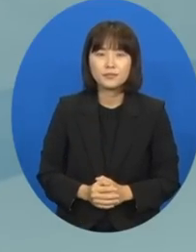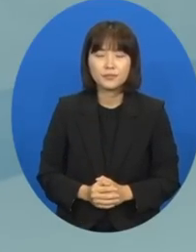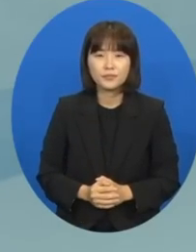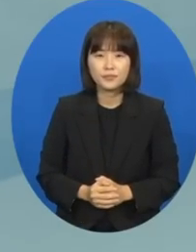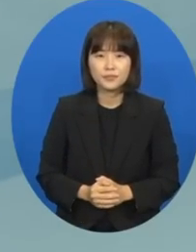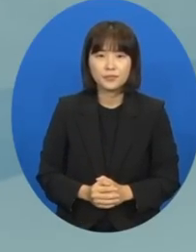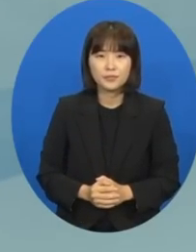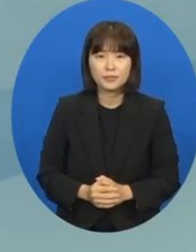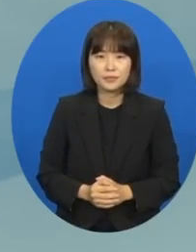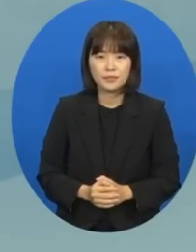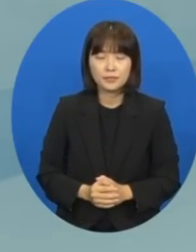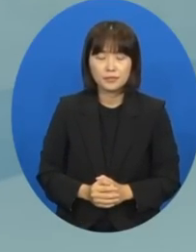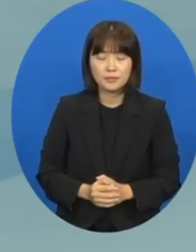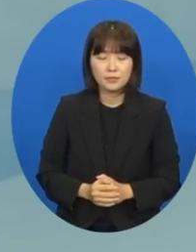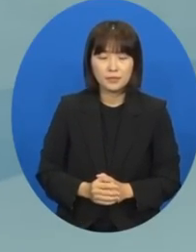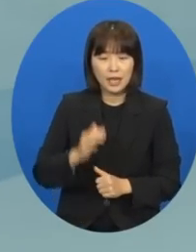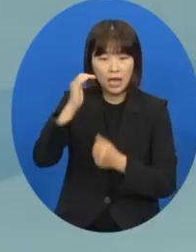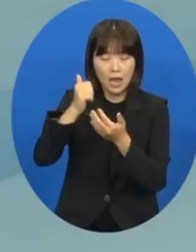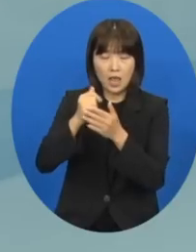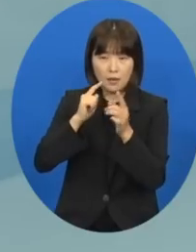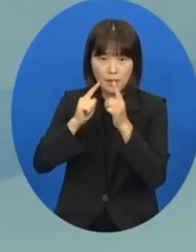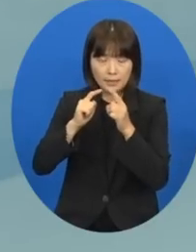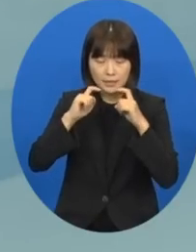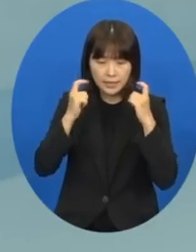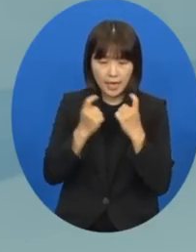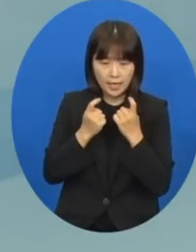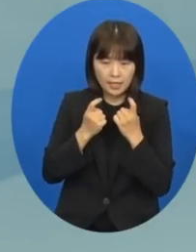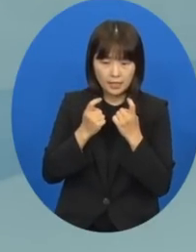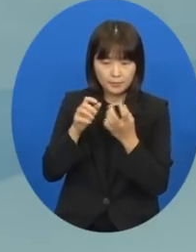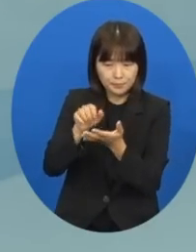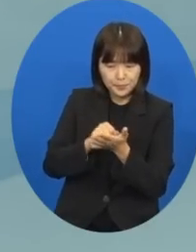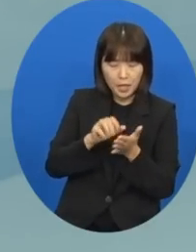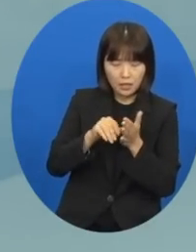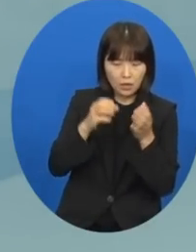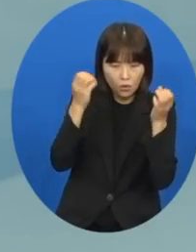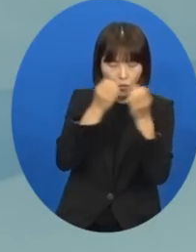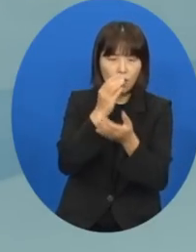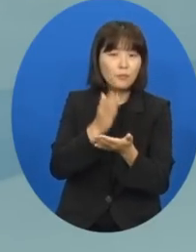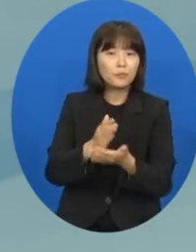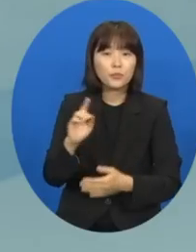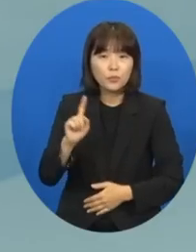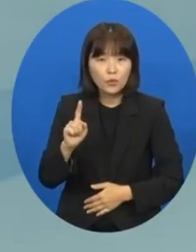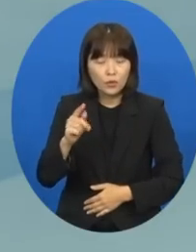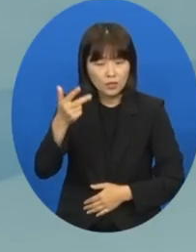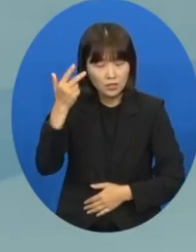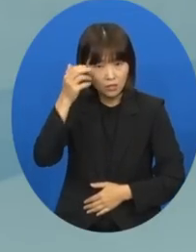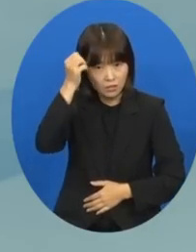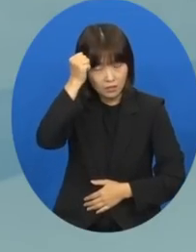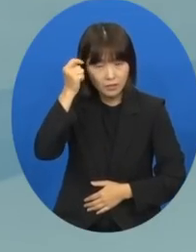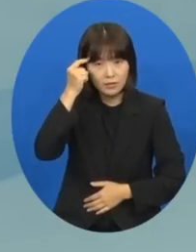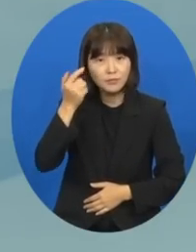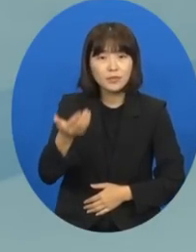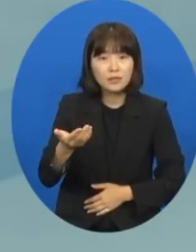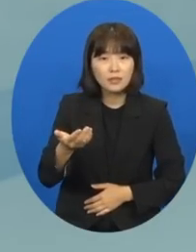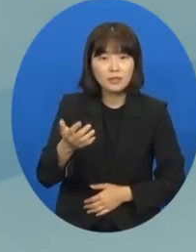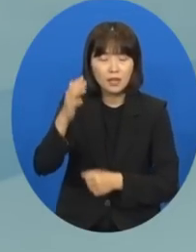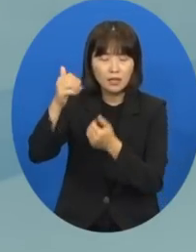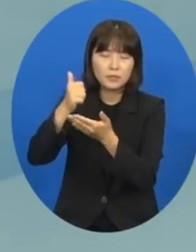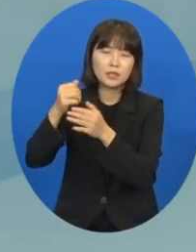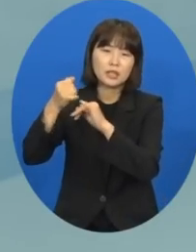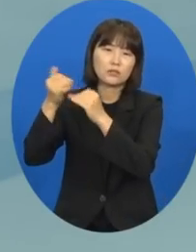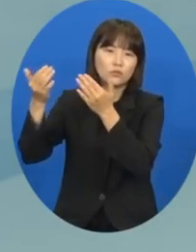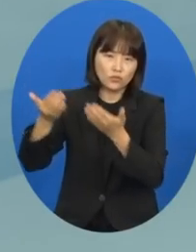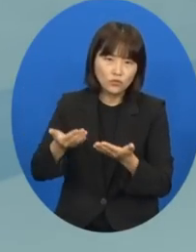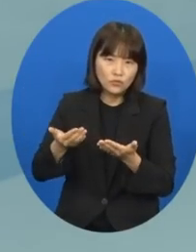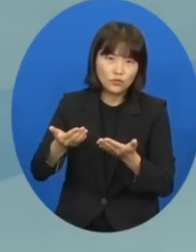우리가 오늘 이 말씀을 개인에게 적용할 때 오해하지 말아야 될 것이 있어요. 자, 지난주에 여러분 기억나십니까? 하나님께서 약속하신 그